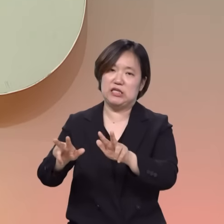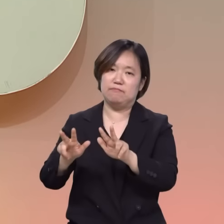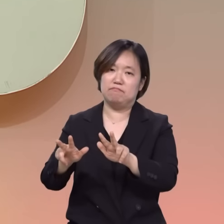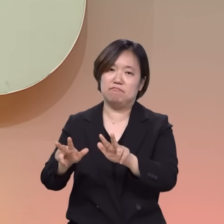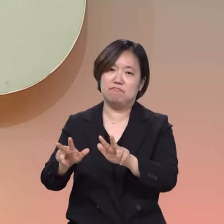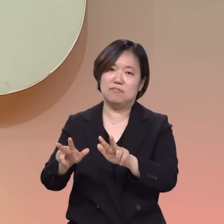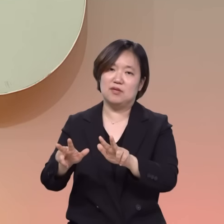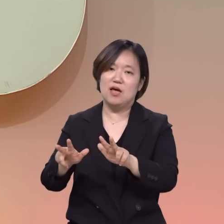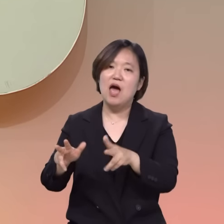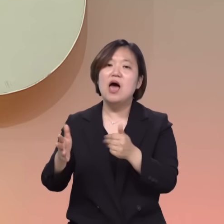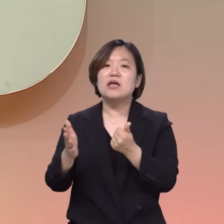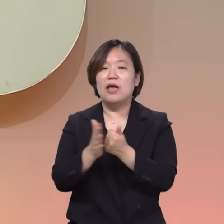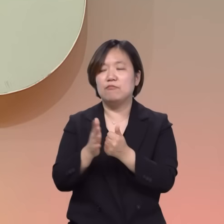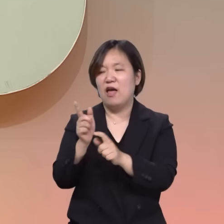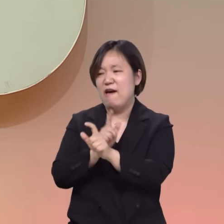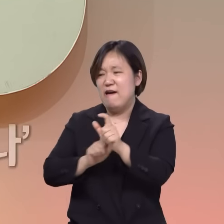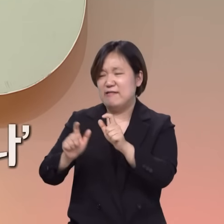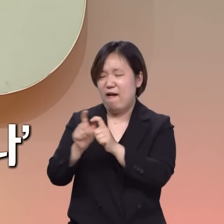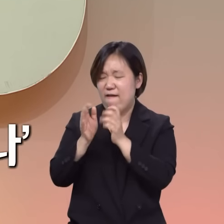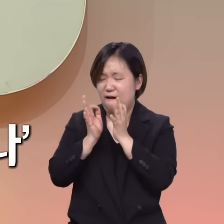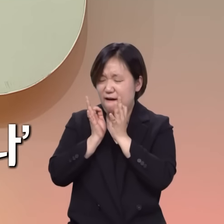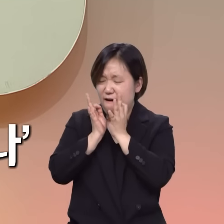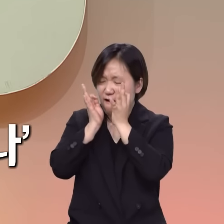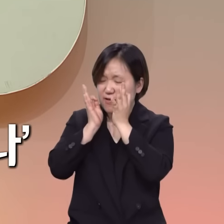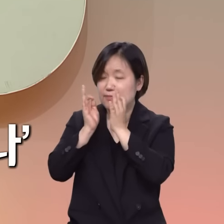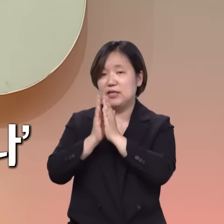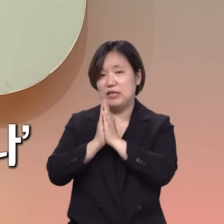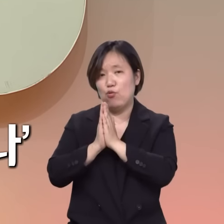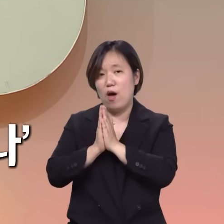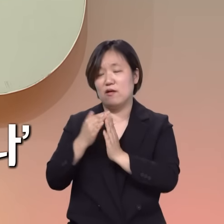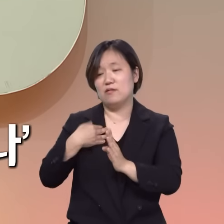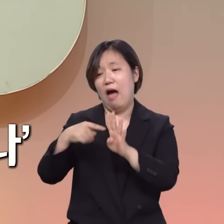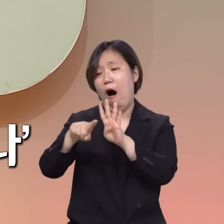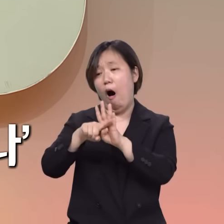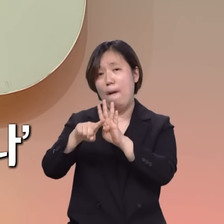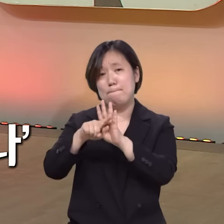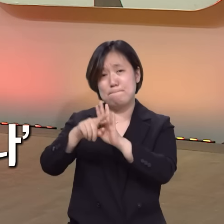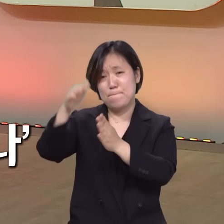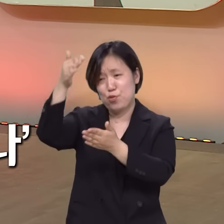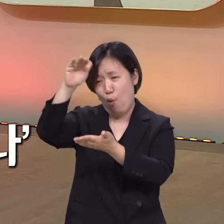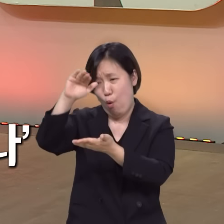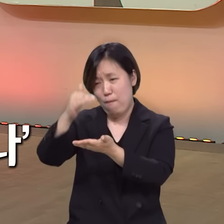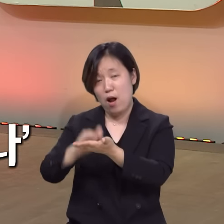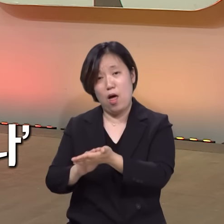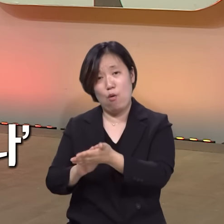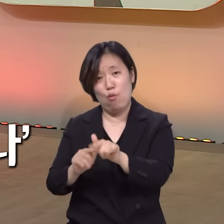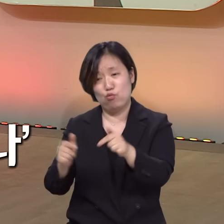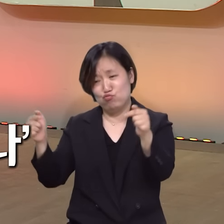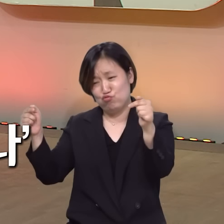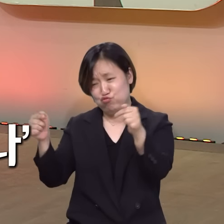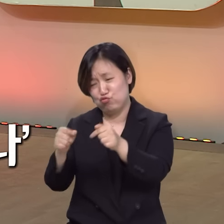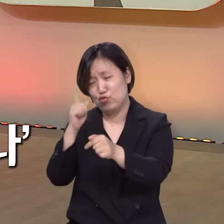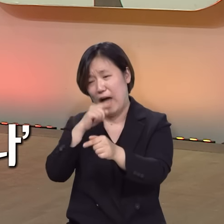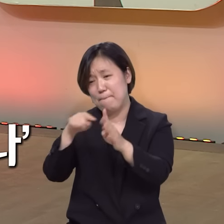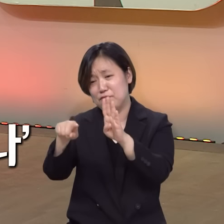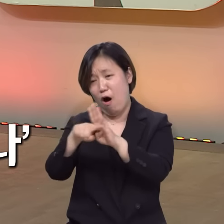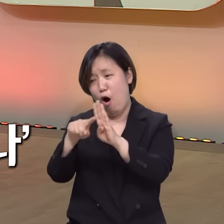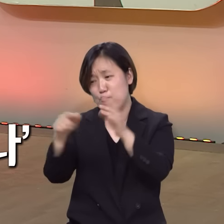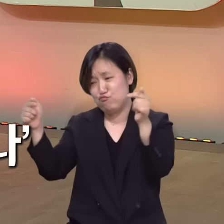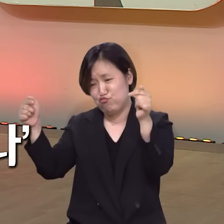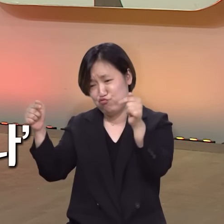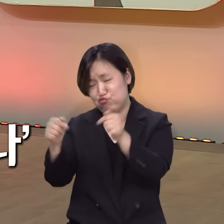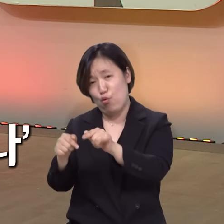그러니 더 열심히 기도해서 업장을 소멸하고 더 열심히 복과 선업을